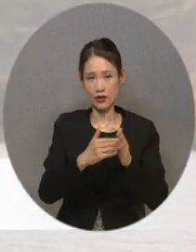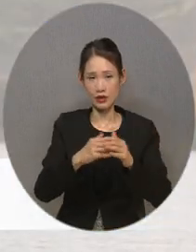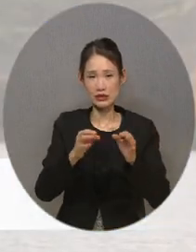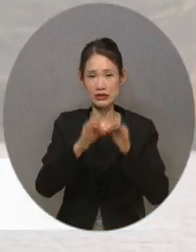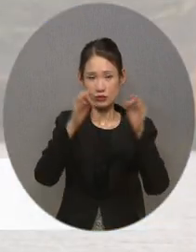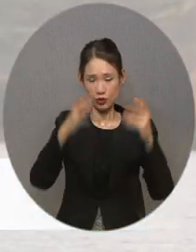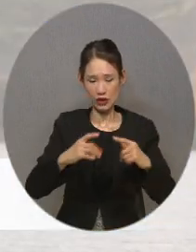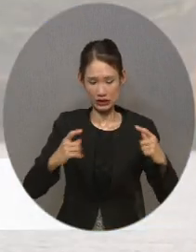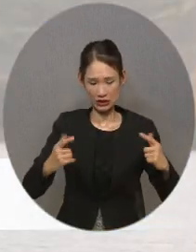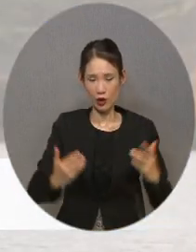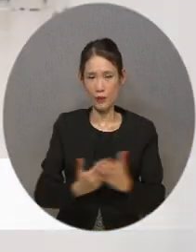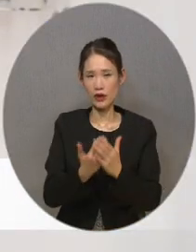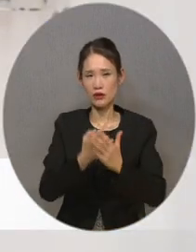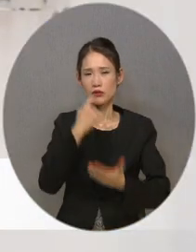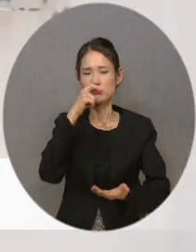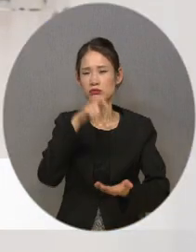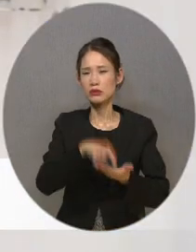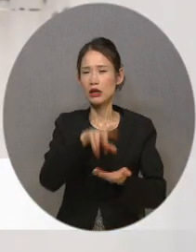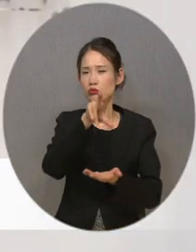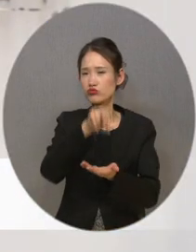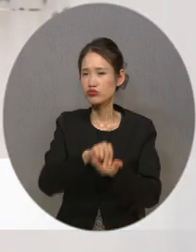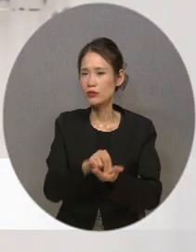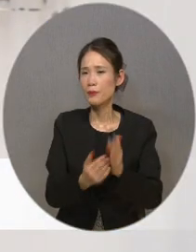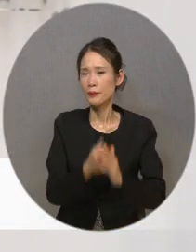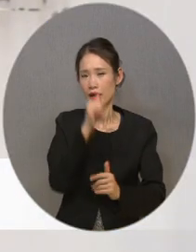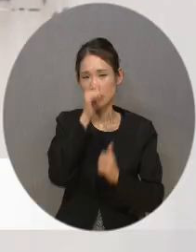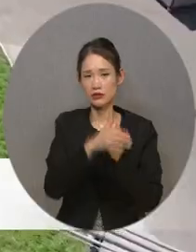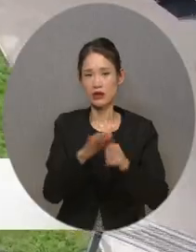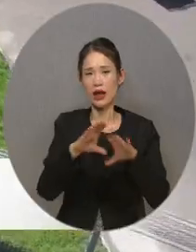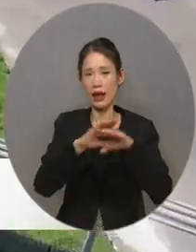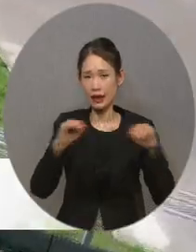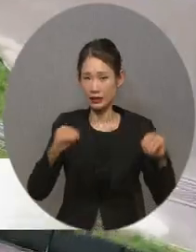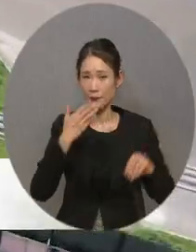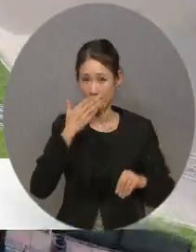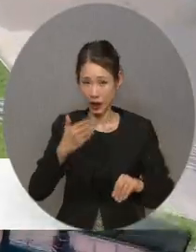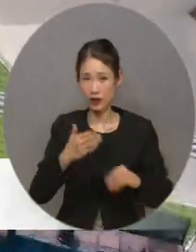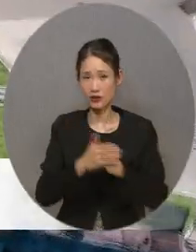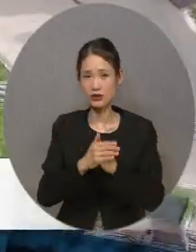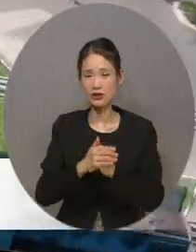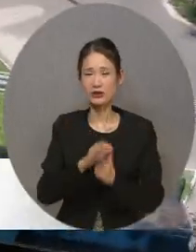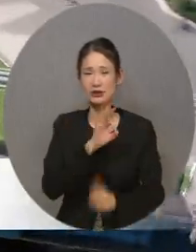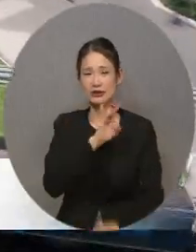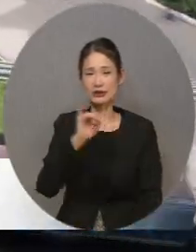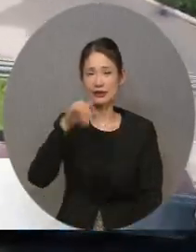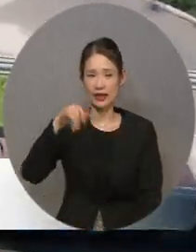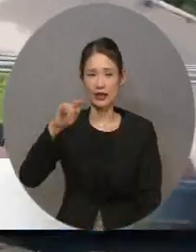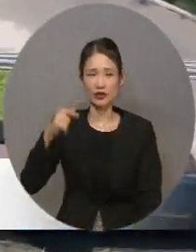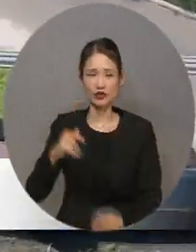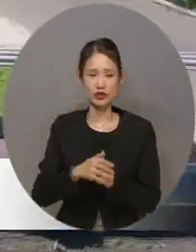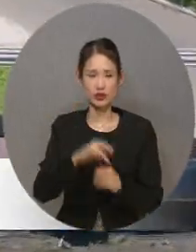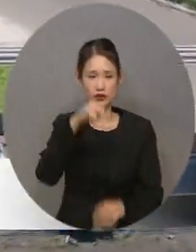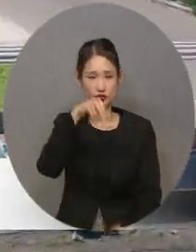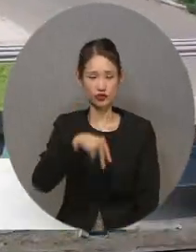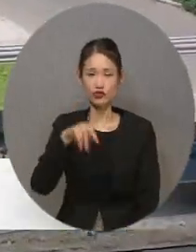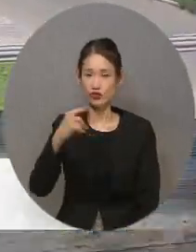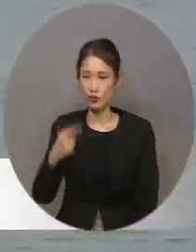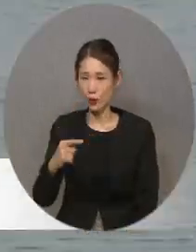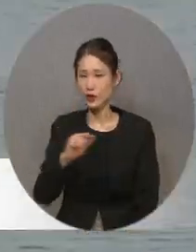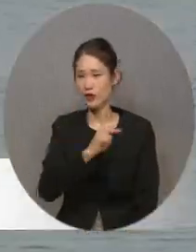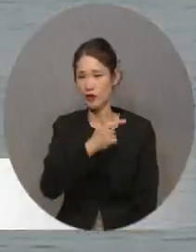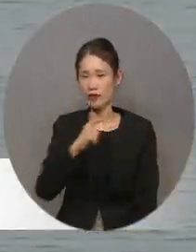발전의 걸림돌이었던 동호암 부지 규제가 해소됨에 따라 2차 전지, 수소 등 신산업 입지